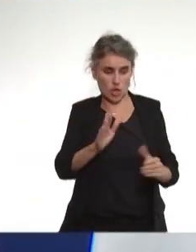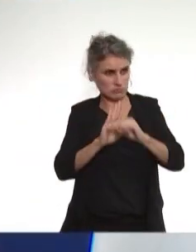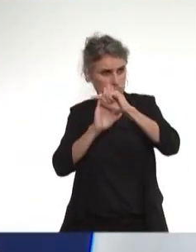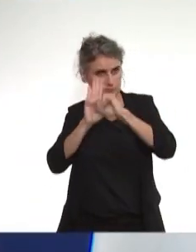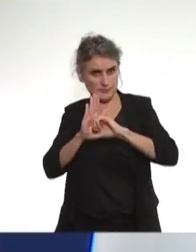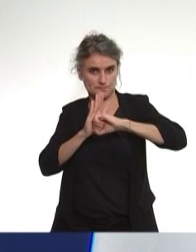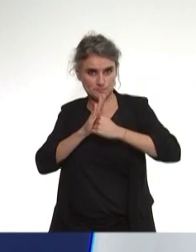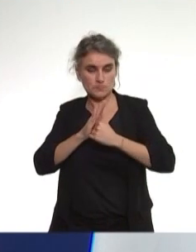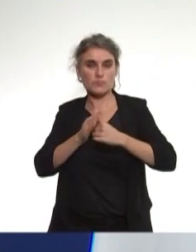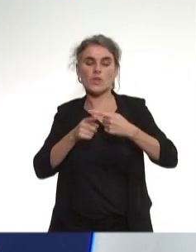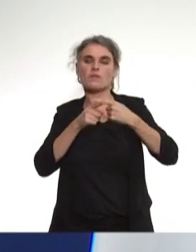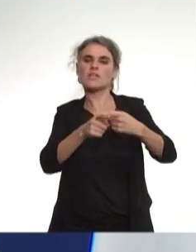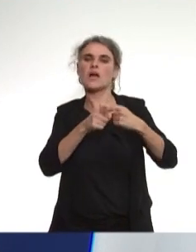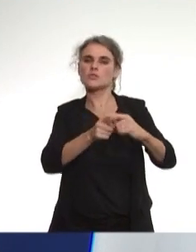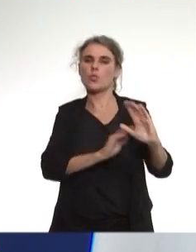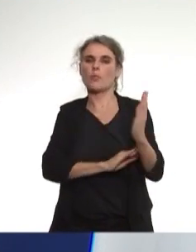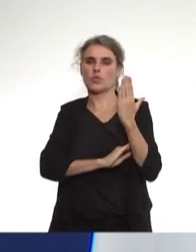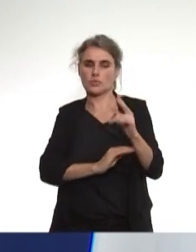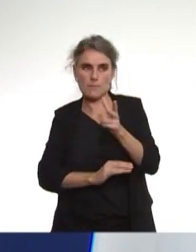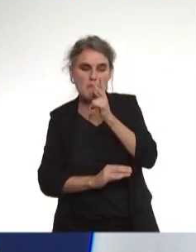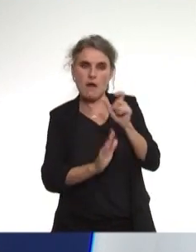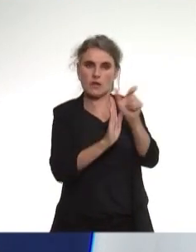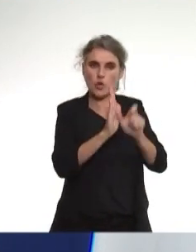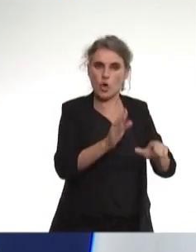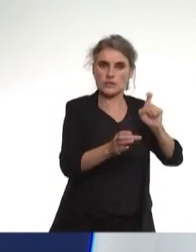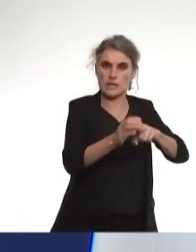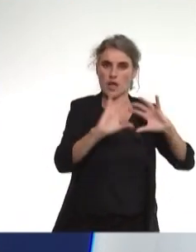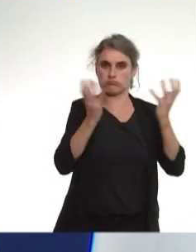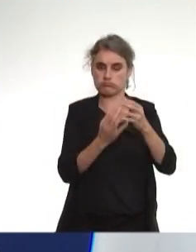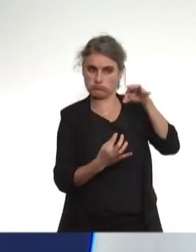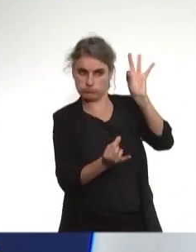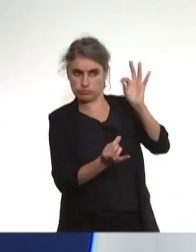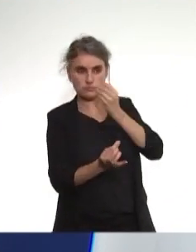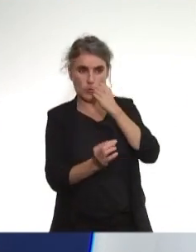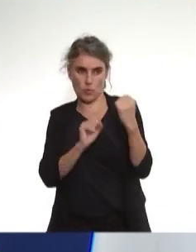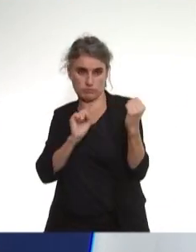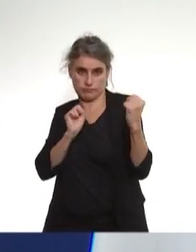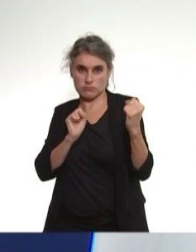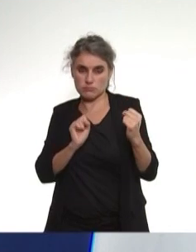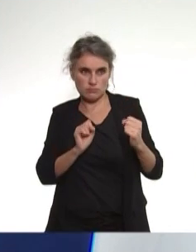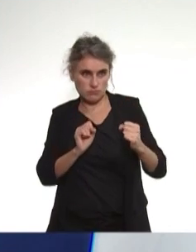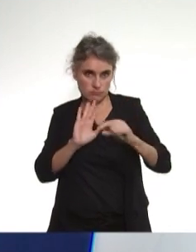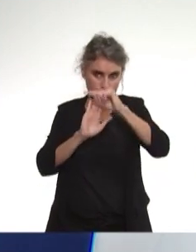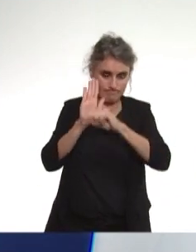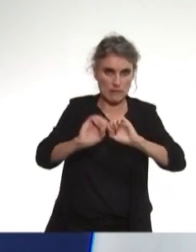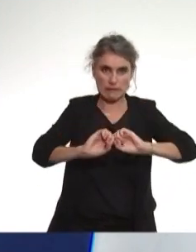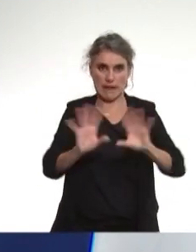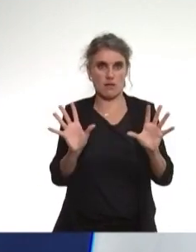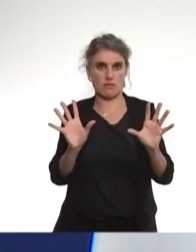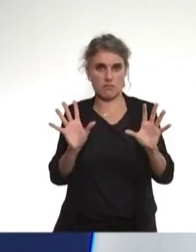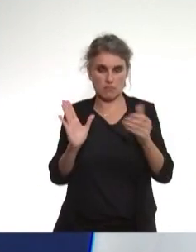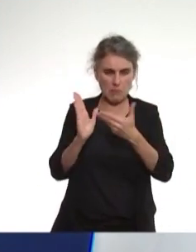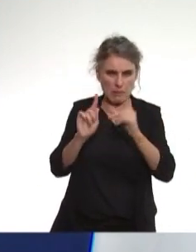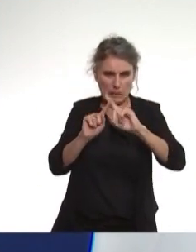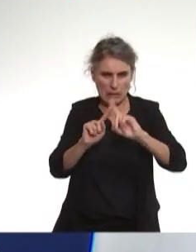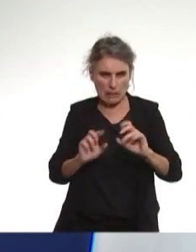différentes fédérations représentatives des bars et des restaurants qui sont me semble-t-il assez clair qui même qu'on perd quand comporte un certain nombre de détails